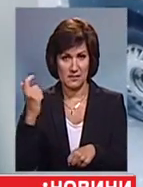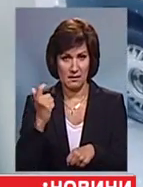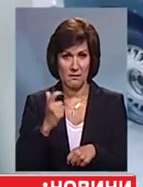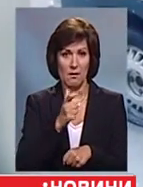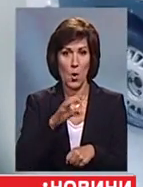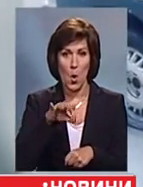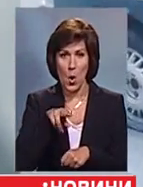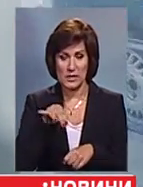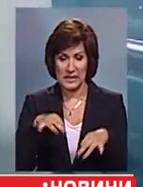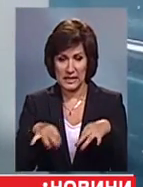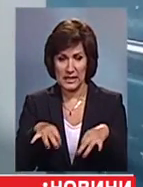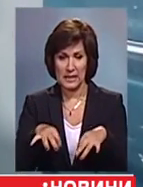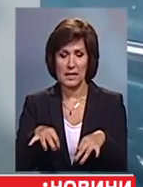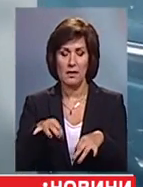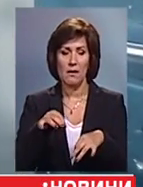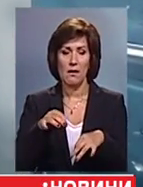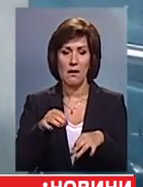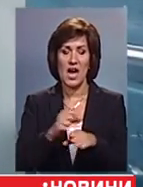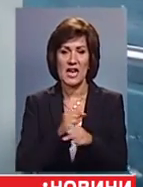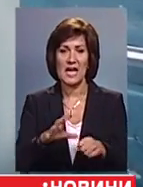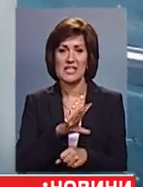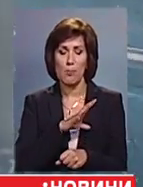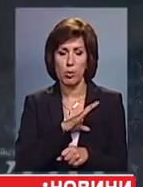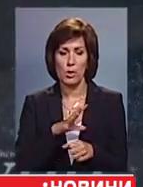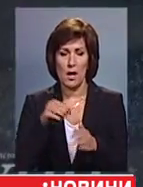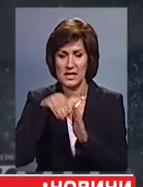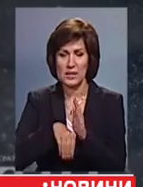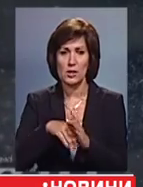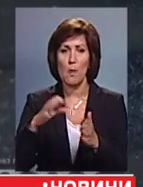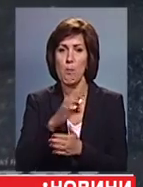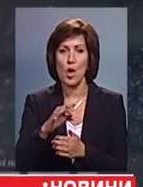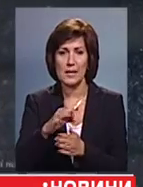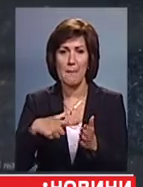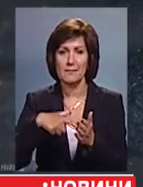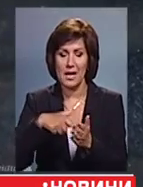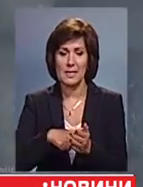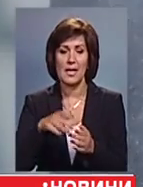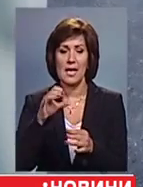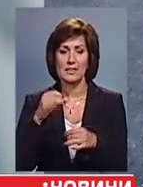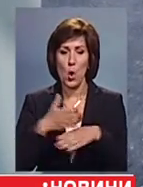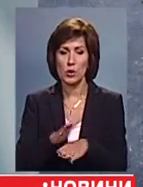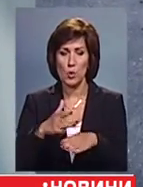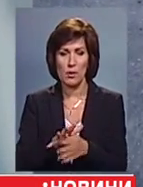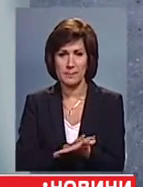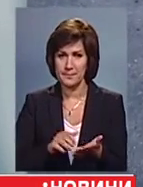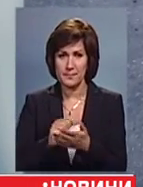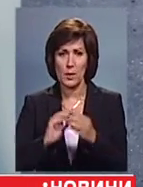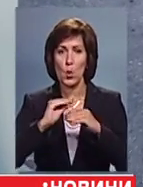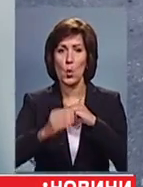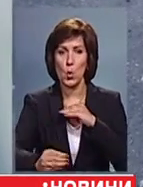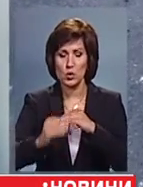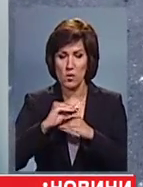пише видання «Українські національні новини», граната була начинена болтами та гайками. Їх осколками і прошило кузов